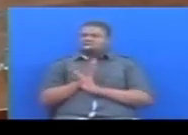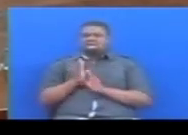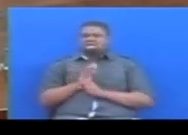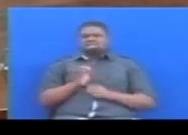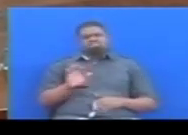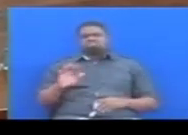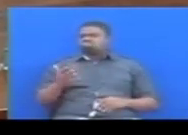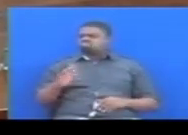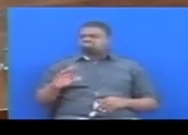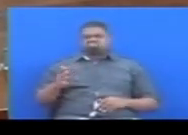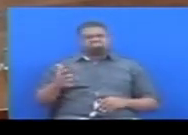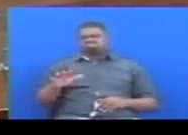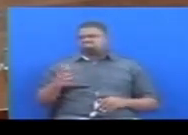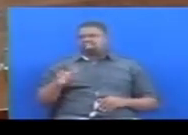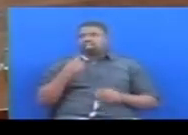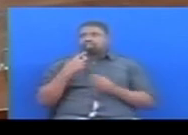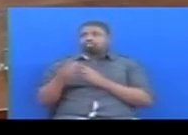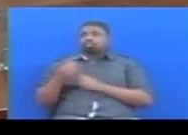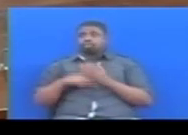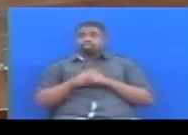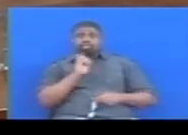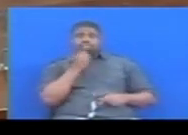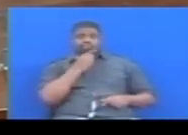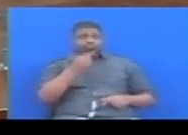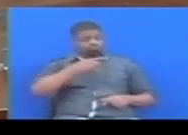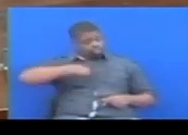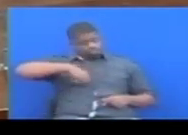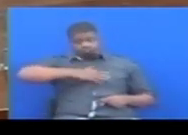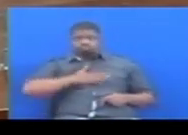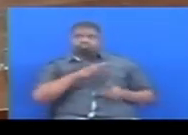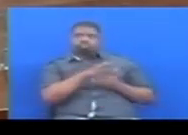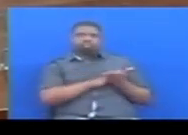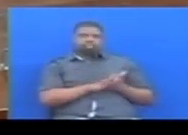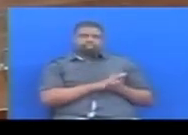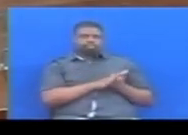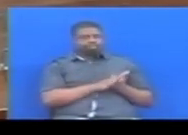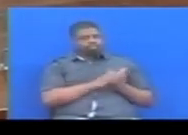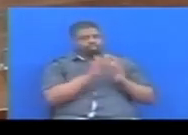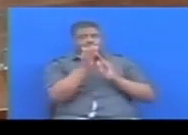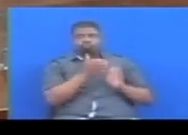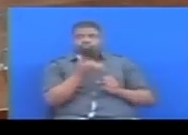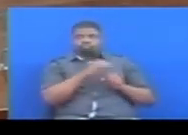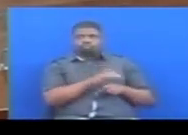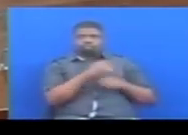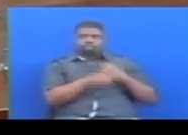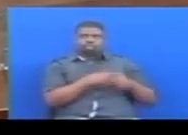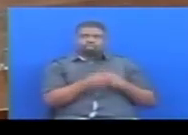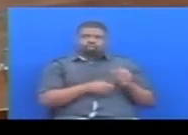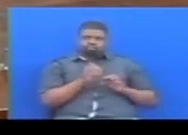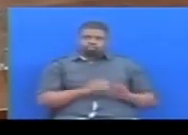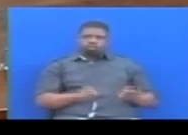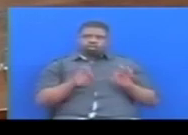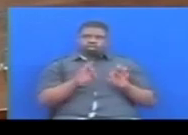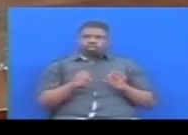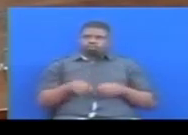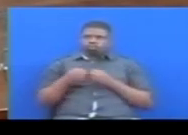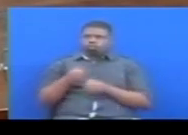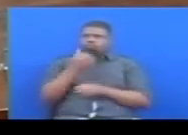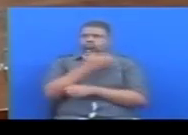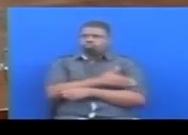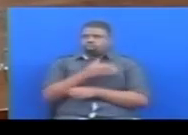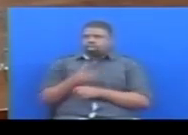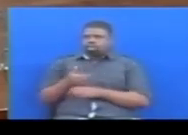sana, lakini kama nilivyosema katika jibu letu la msingi, tunaendelea kuboresha miundombinu ya hivi vituo vyetu vya kutolea huduma, hususan